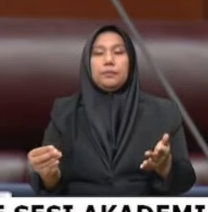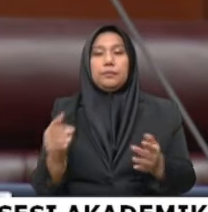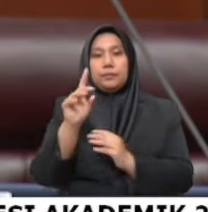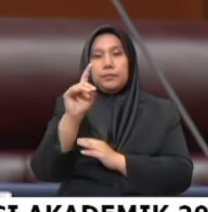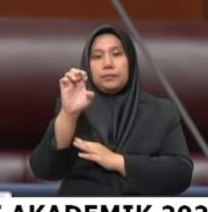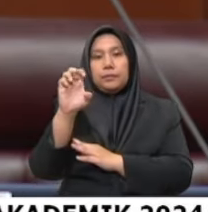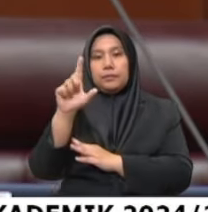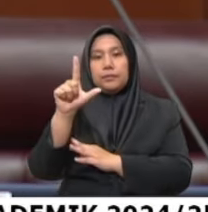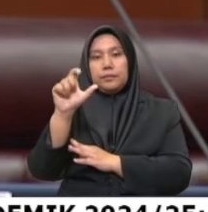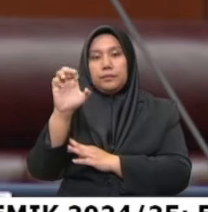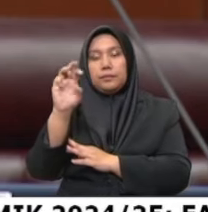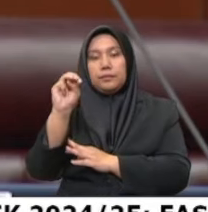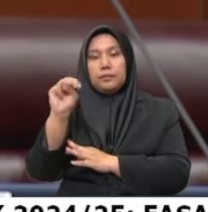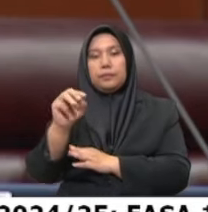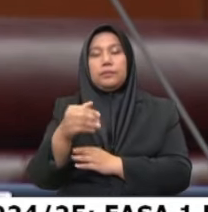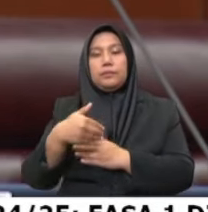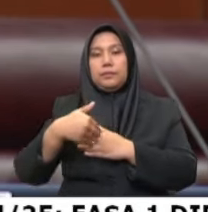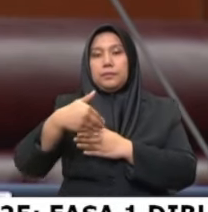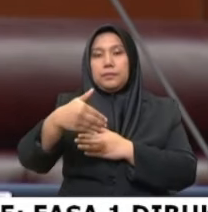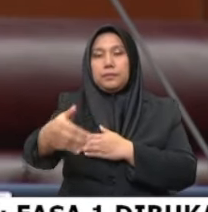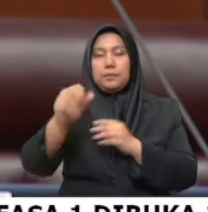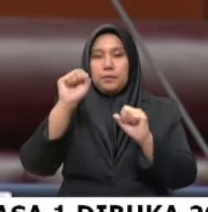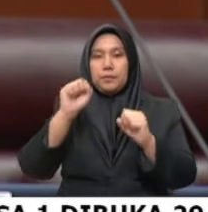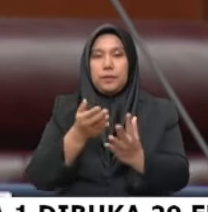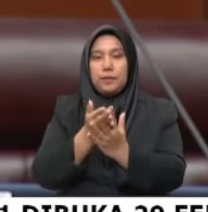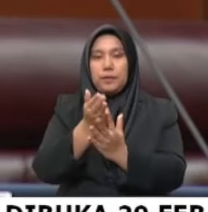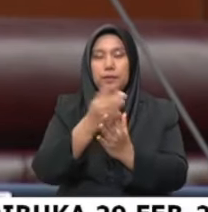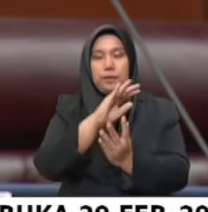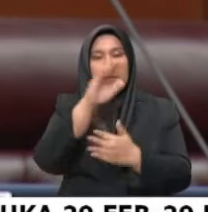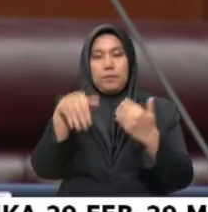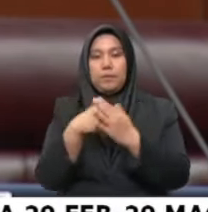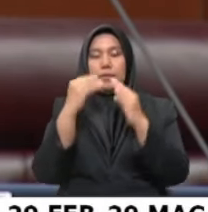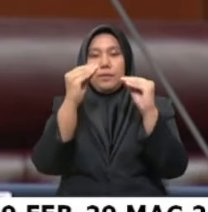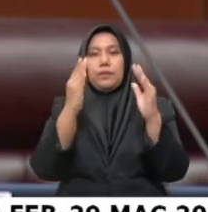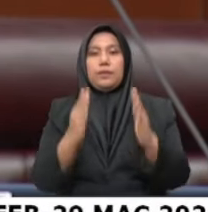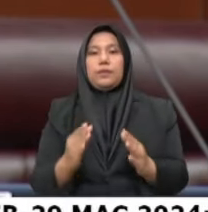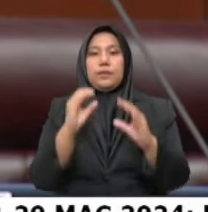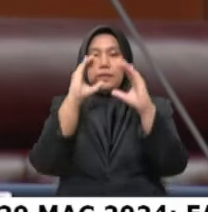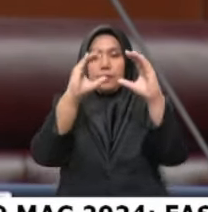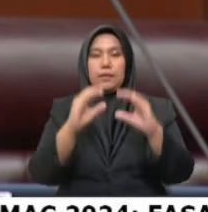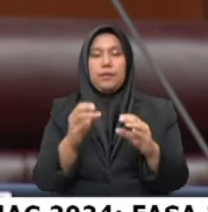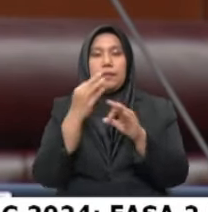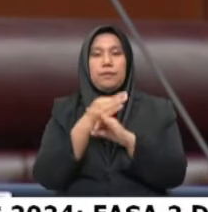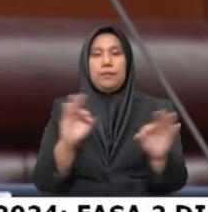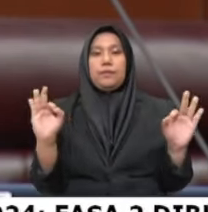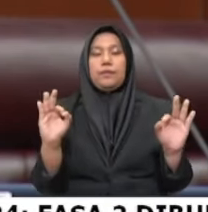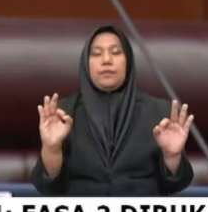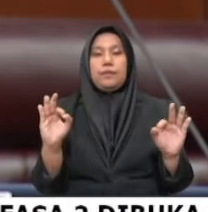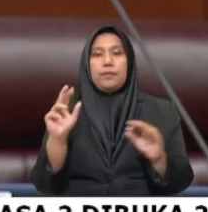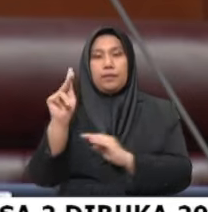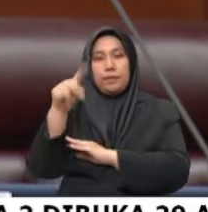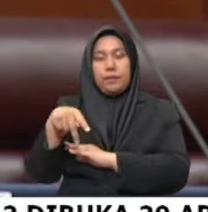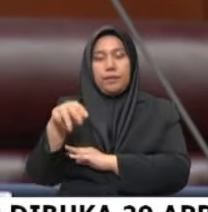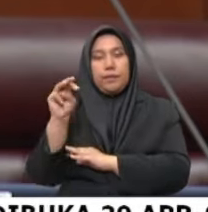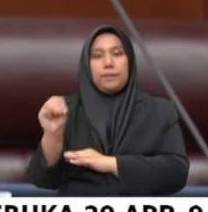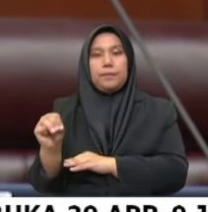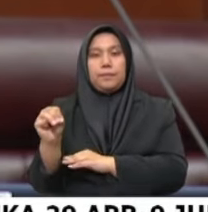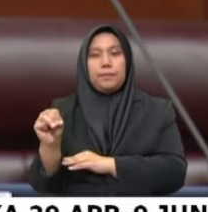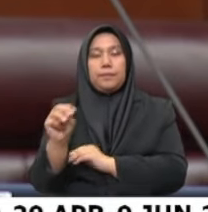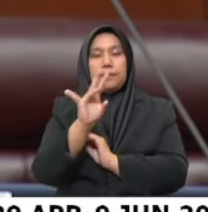DELIMA, secara berterusan supaya dapat diakses oleh semua guru secara percuma. Sehingga kini KPM telah memuat naik